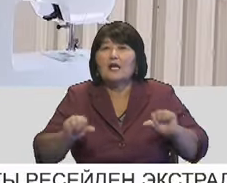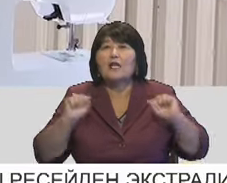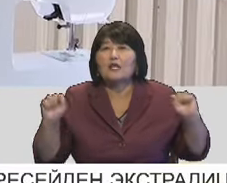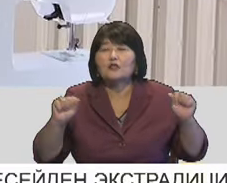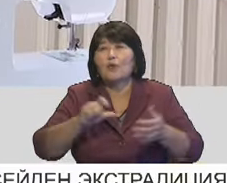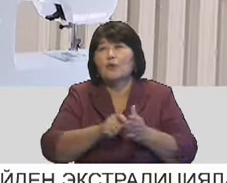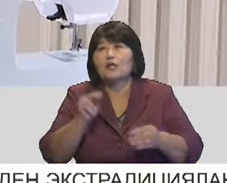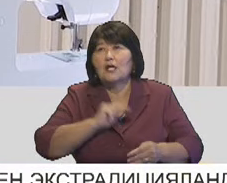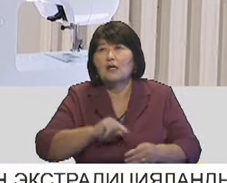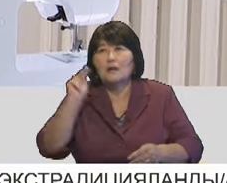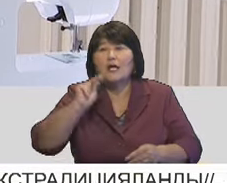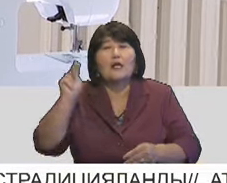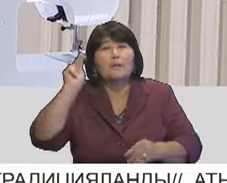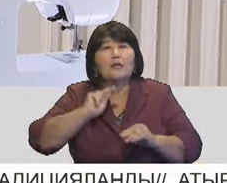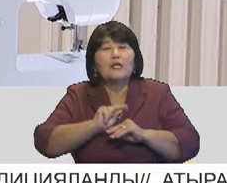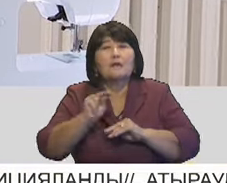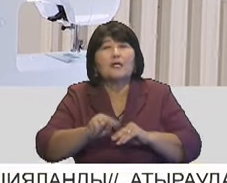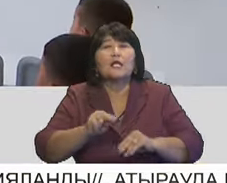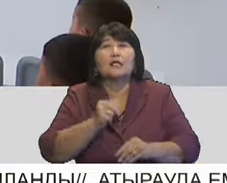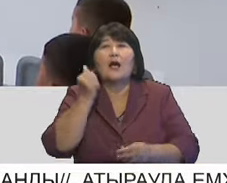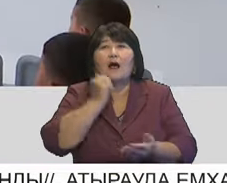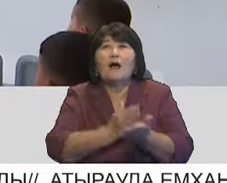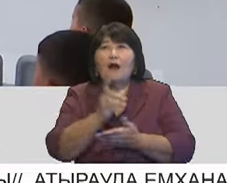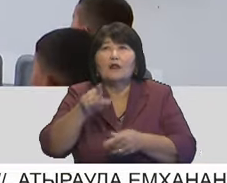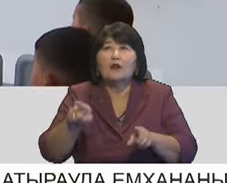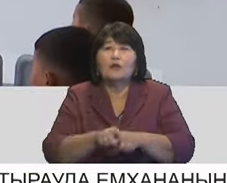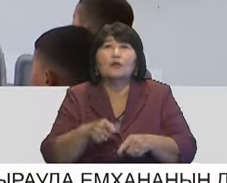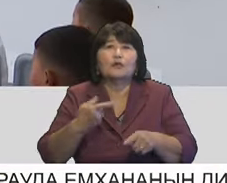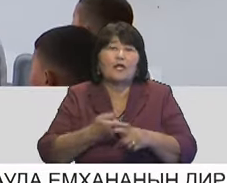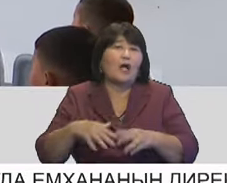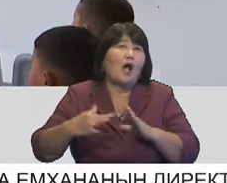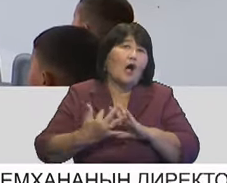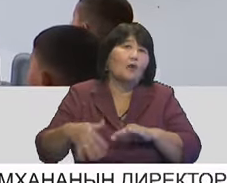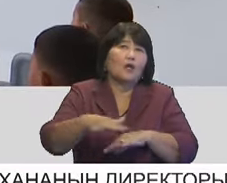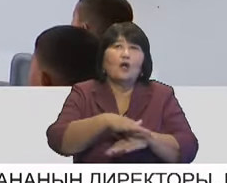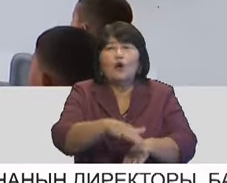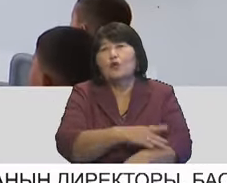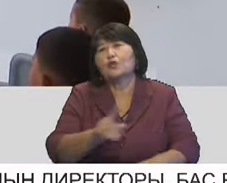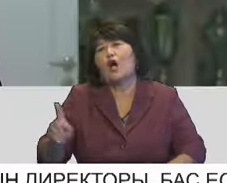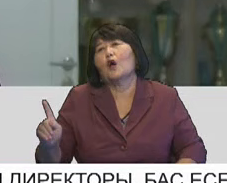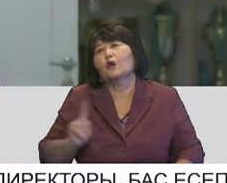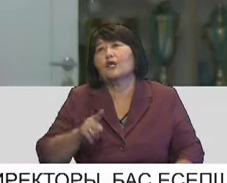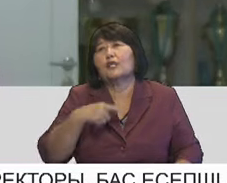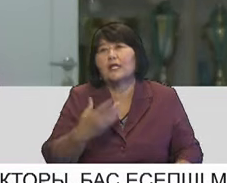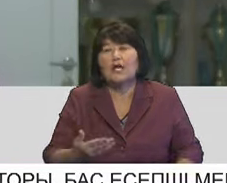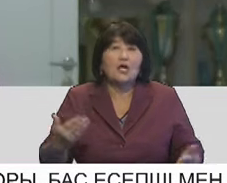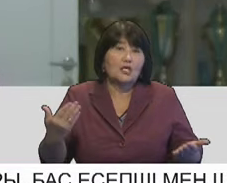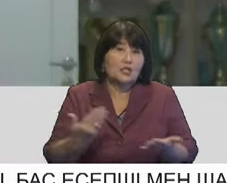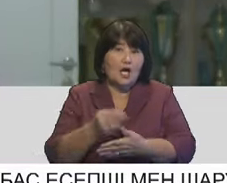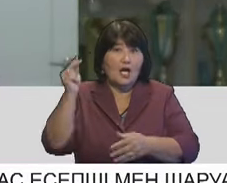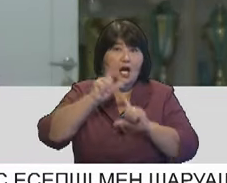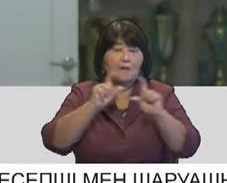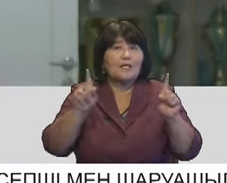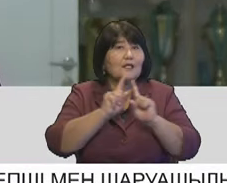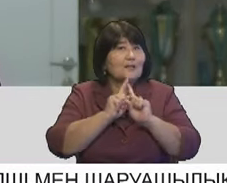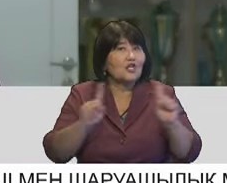істейді. Білім саласының ардагері Таубай Төрениязов осынау сәтті ауыл халқы ұзақ күткенін айтады. Жаңа мектептің